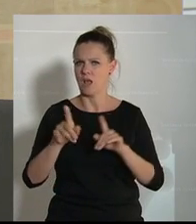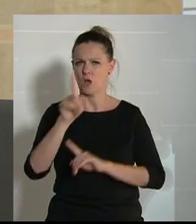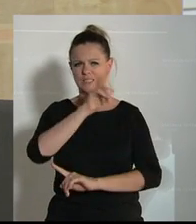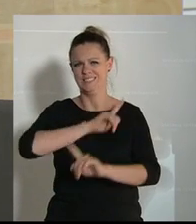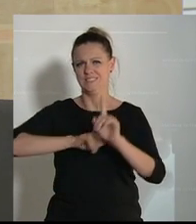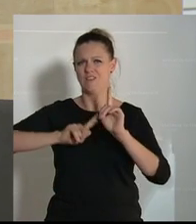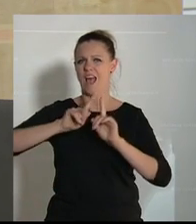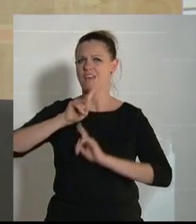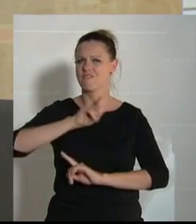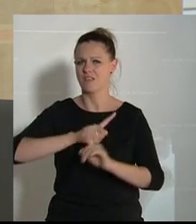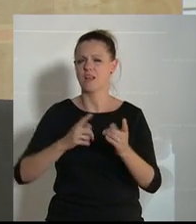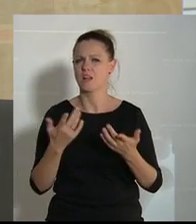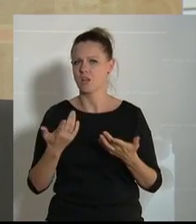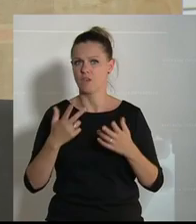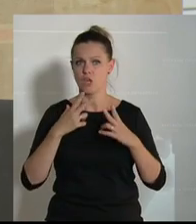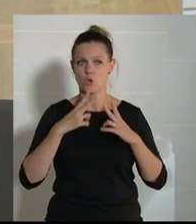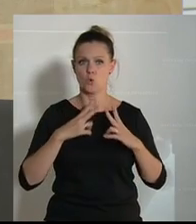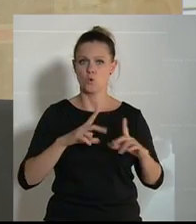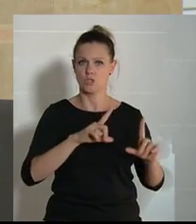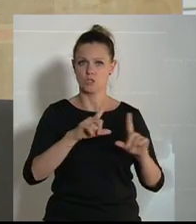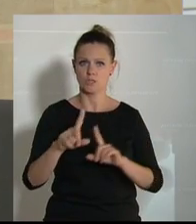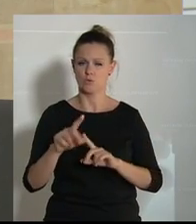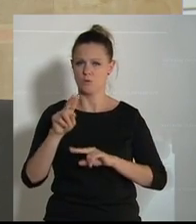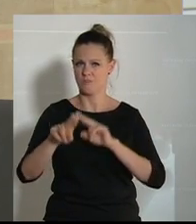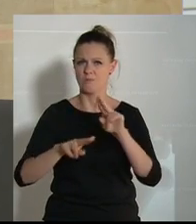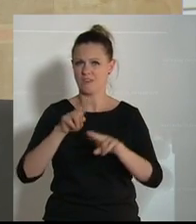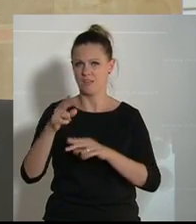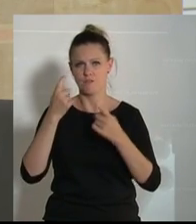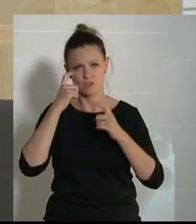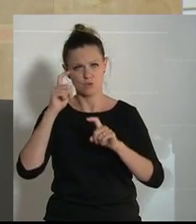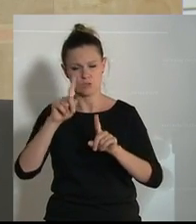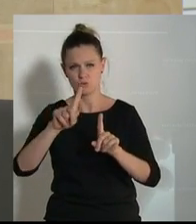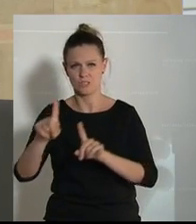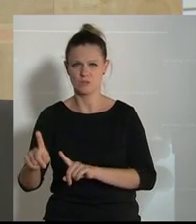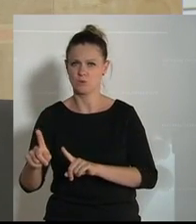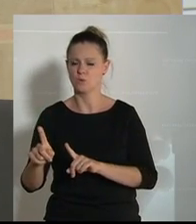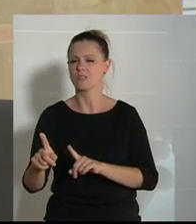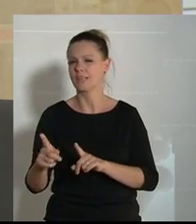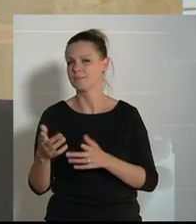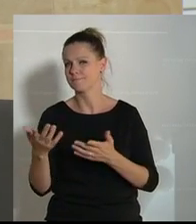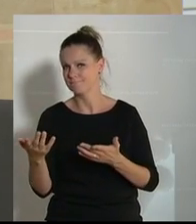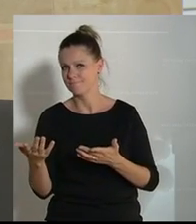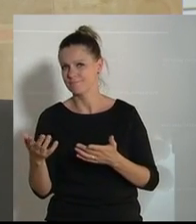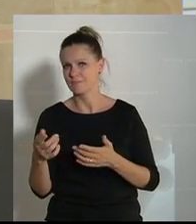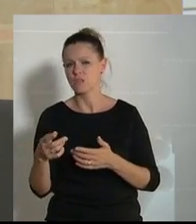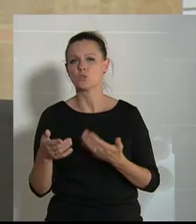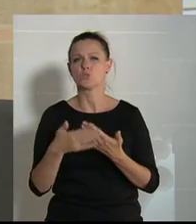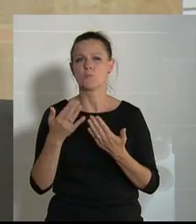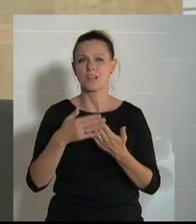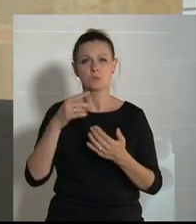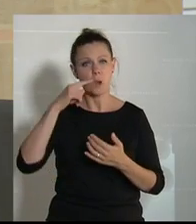daran, dass diese Ruhestationen und Verpflegungs- und Versorgungsstationen etwa in Teilen